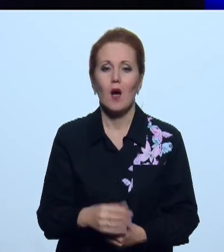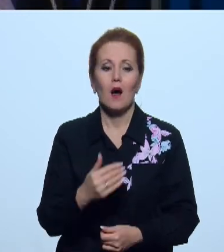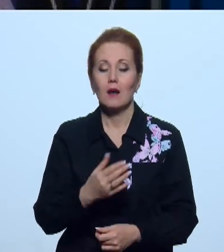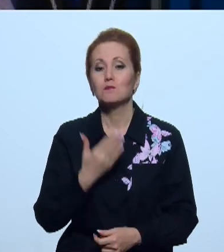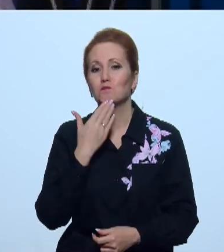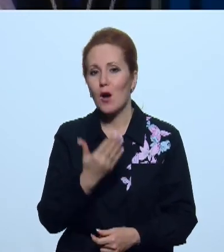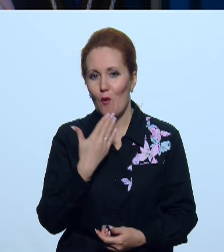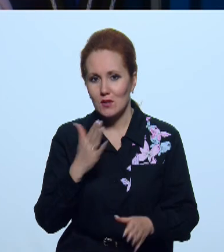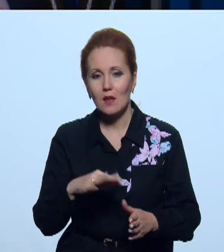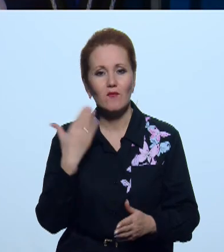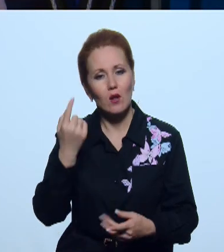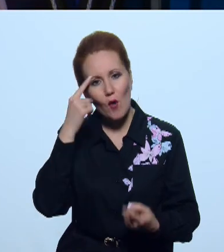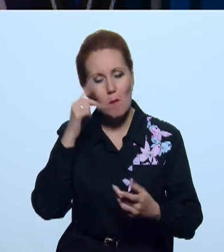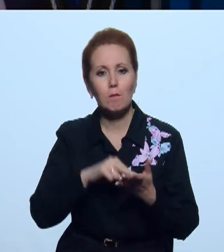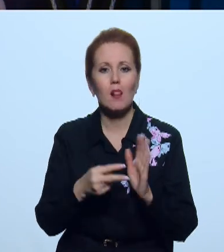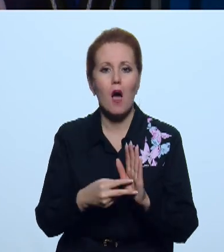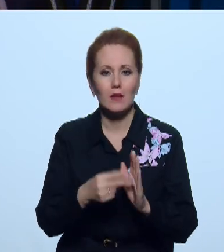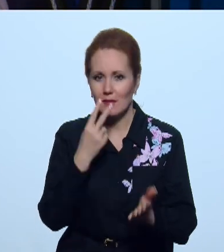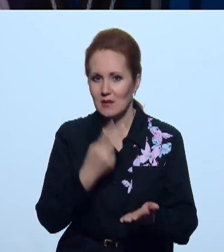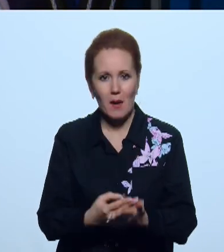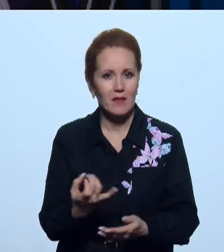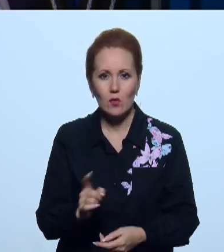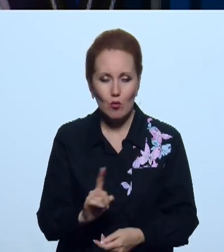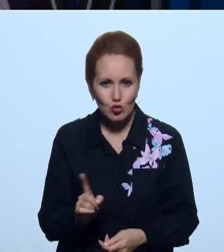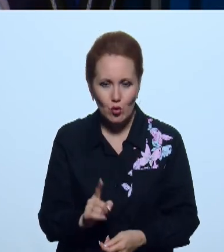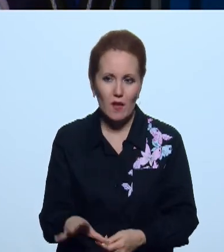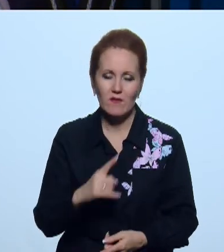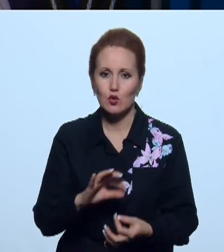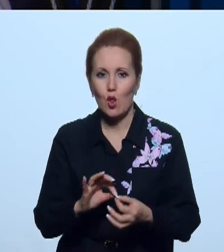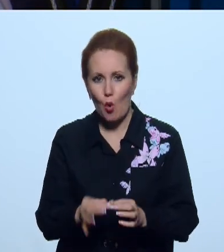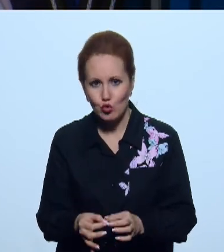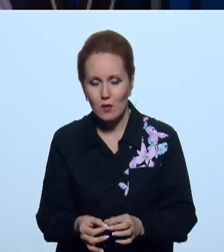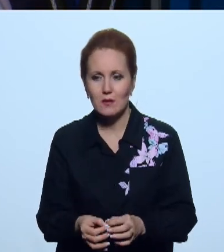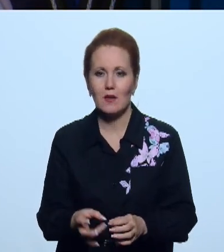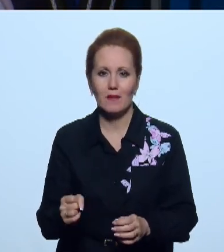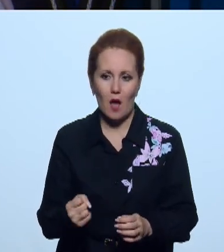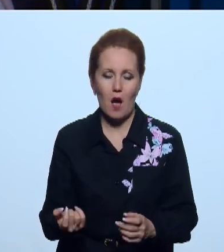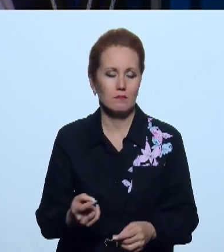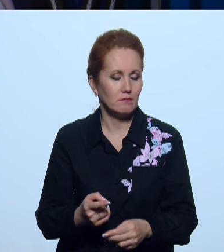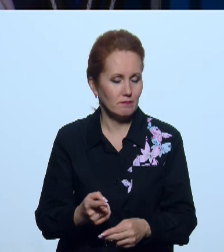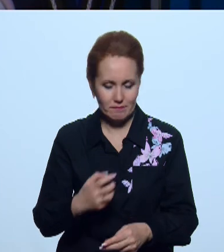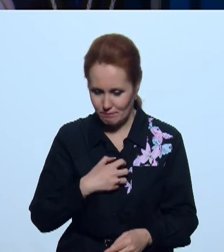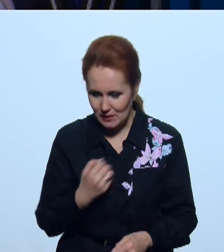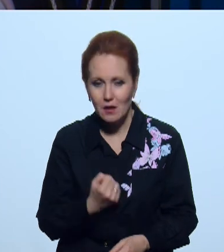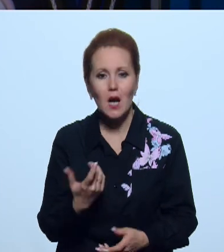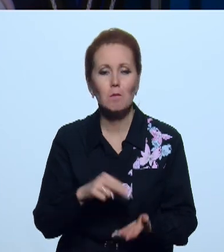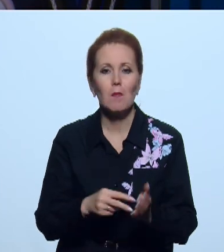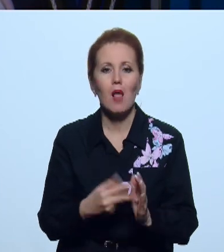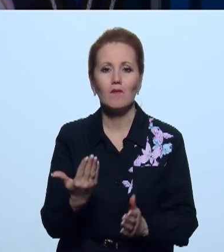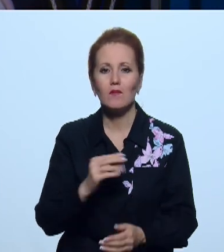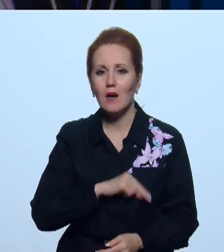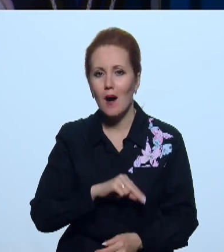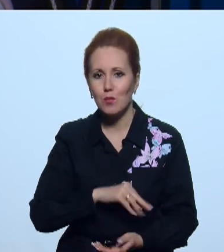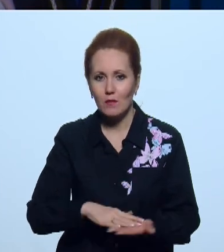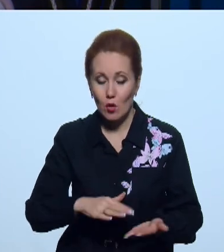спросить про творческие планы, которые есть, несмотря ни на что, на все сложности, как вы говорите, наперекор. И